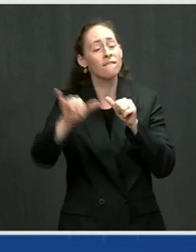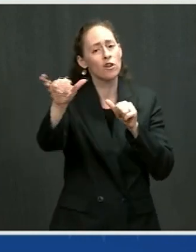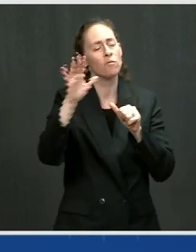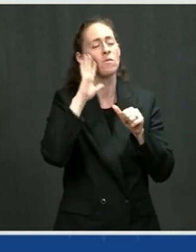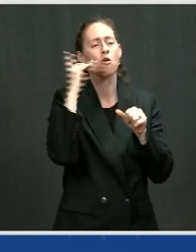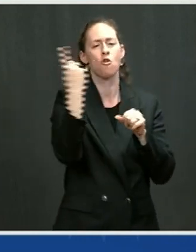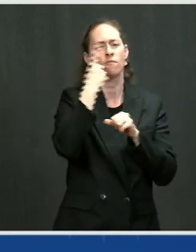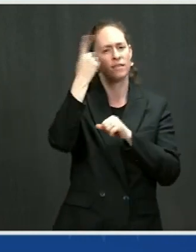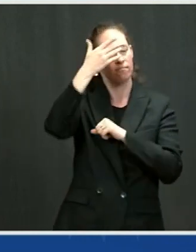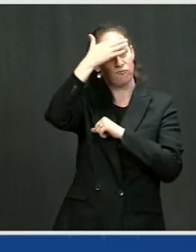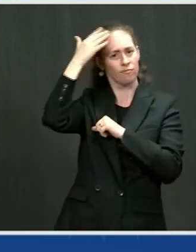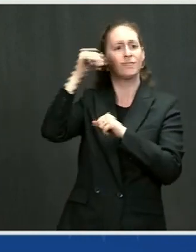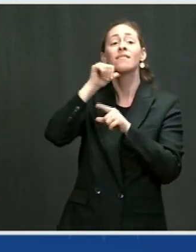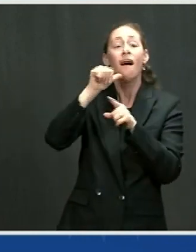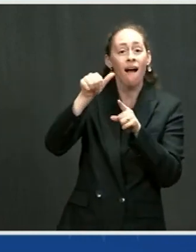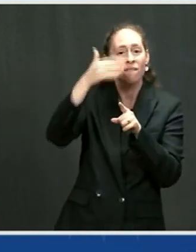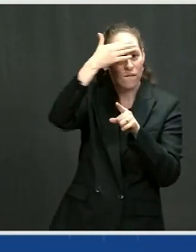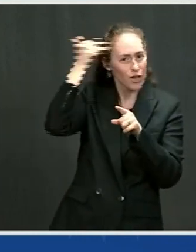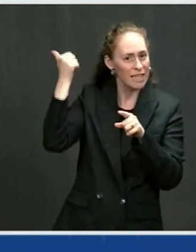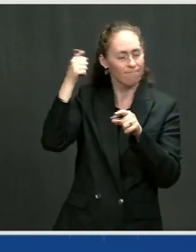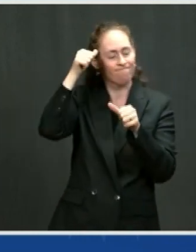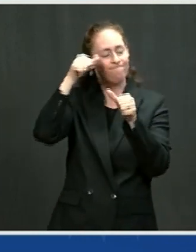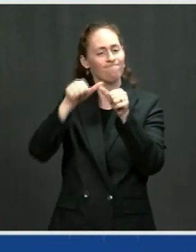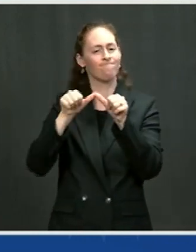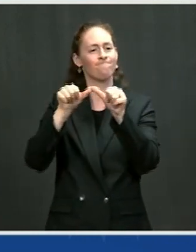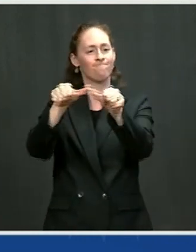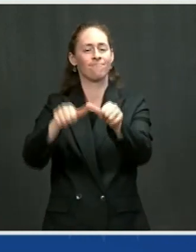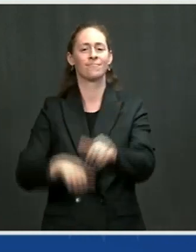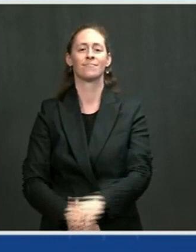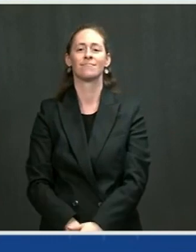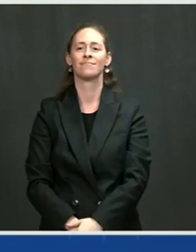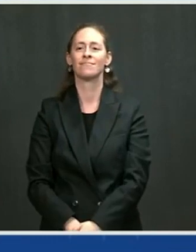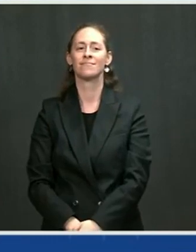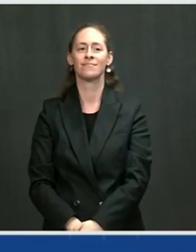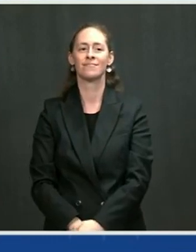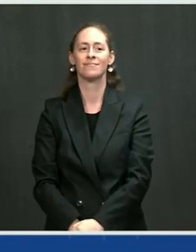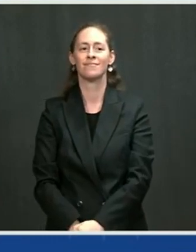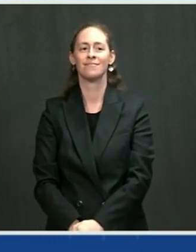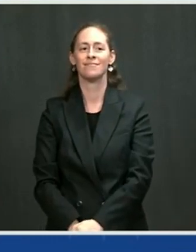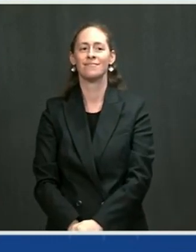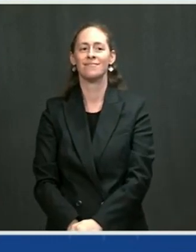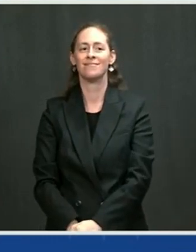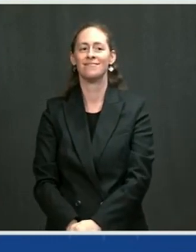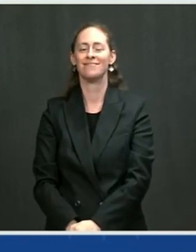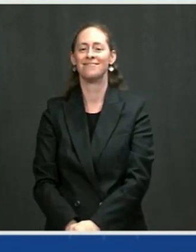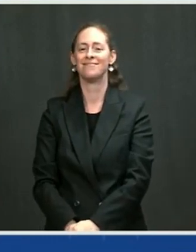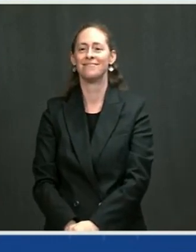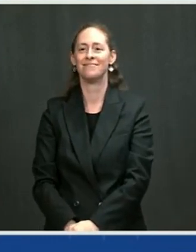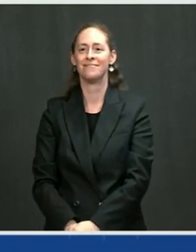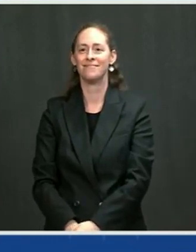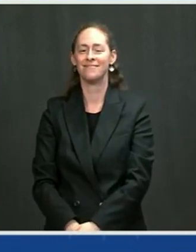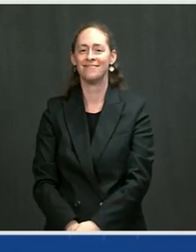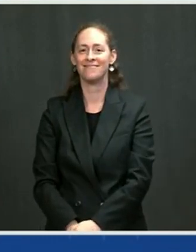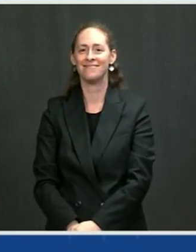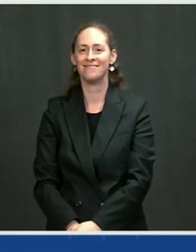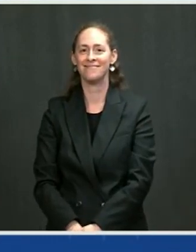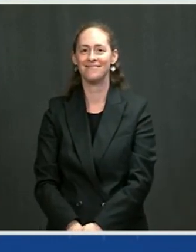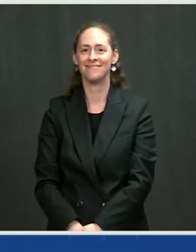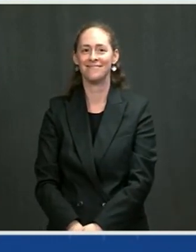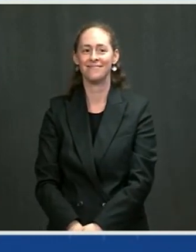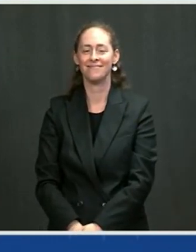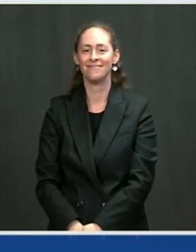영웅들의 피로 맺어진 한미동맹은 한반도를 넘어 평화와 번영의 핵심 축이